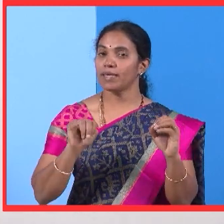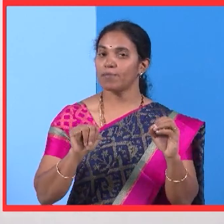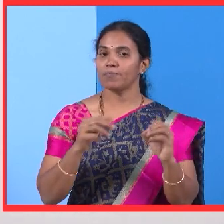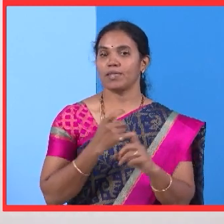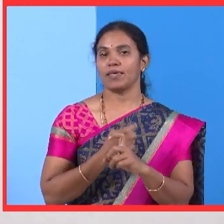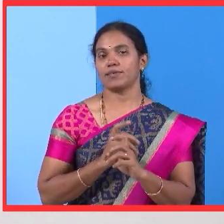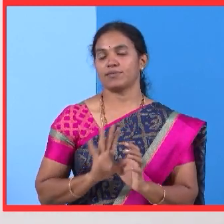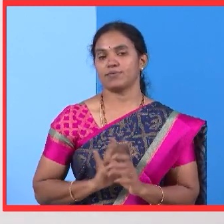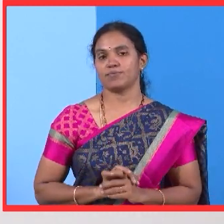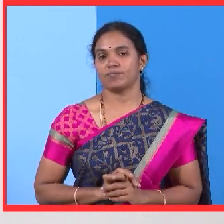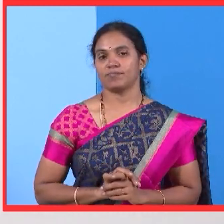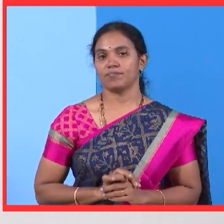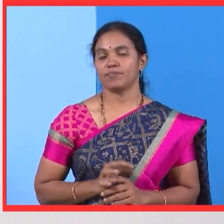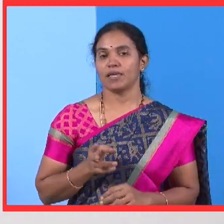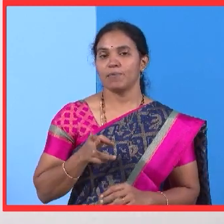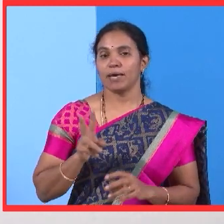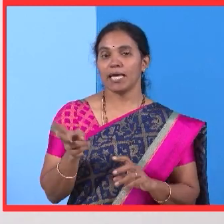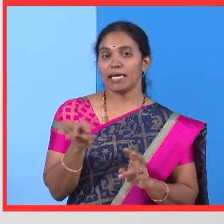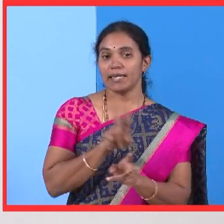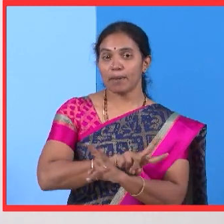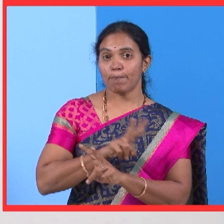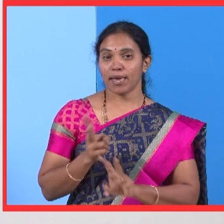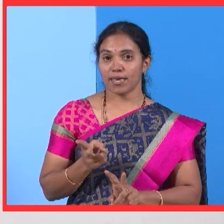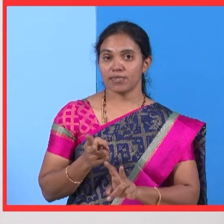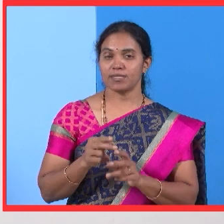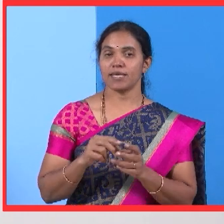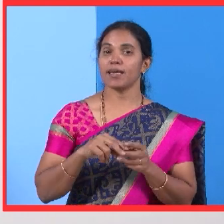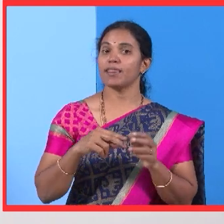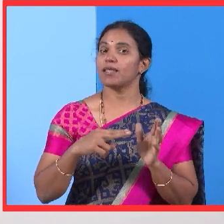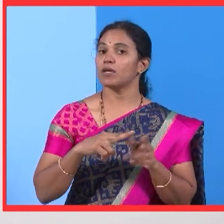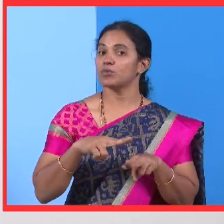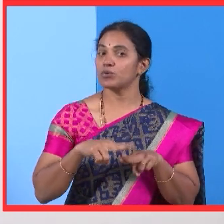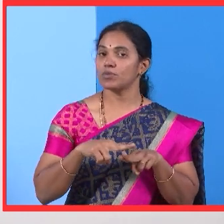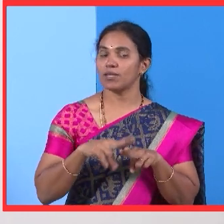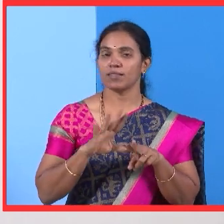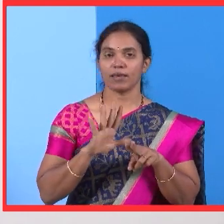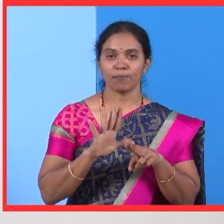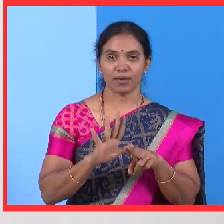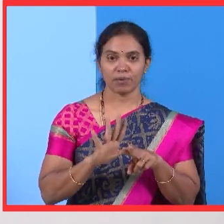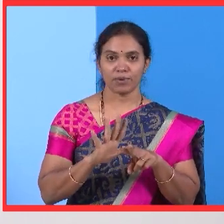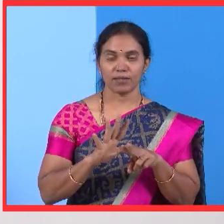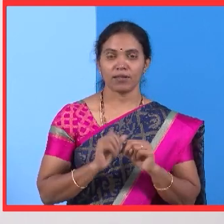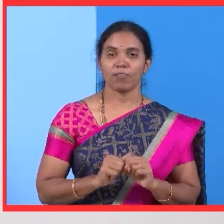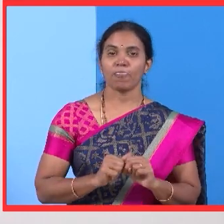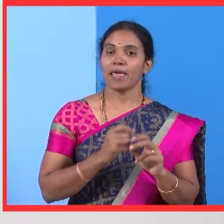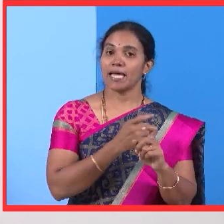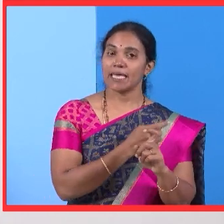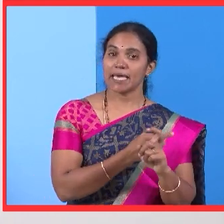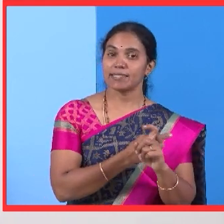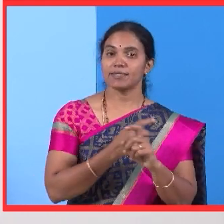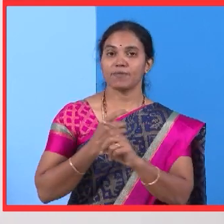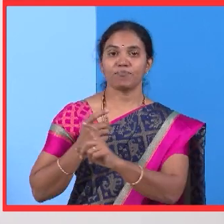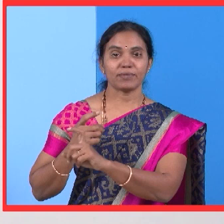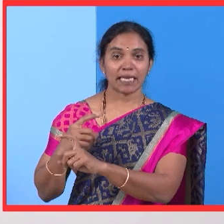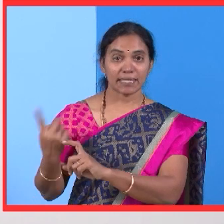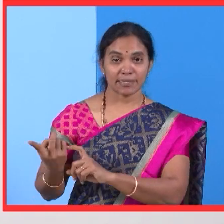மைனஸ் எக்ஸ். இப்போ இடப்பெயர்ச்சி விதியை பயன்படுத்தி எக்ஸ் எல்லாம் ஒரு பக்கம், பாக்கி உள்ள எக்ஸ் டூ எக்ஸ் ஒன் எல்லாம் அந்த பக்கம் வலப்பக்கம்